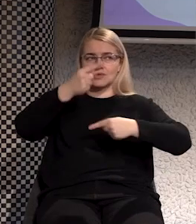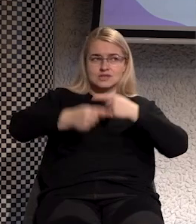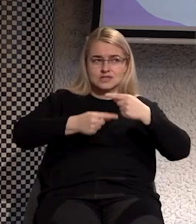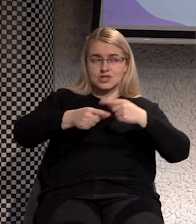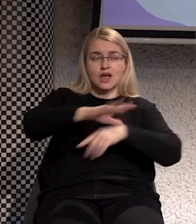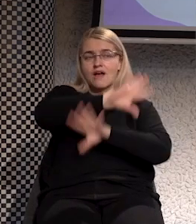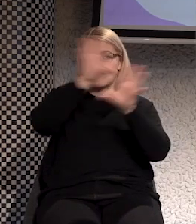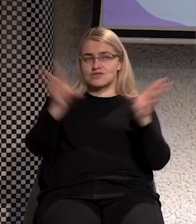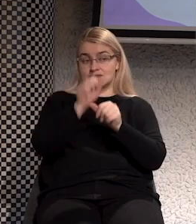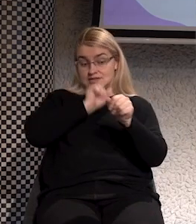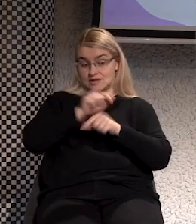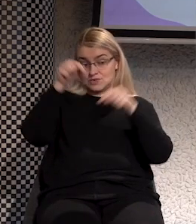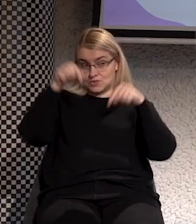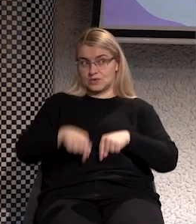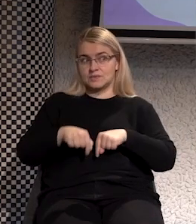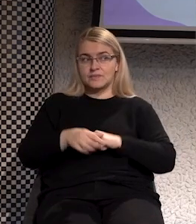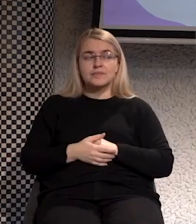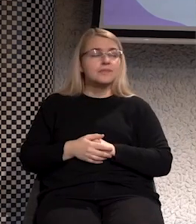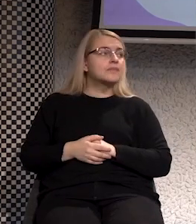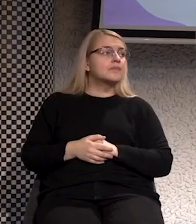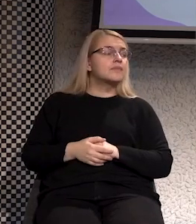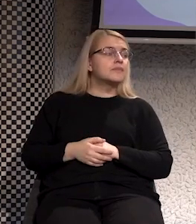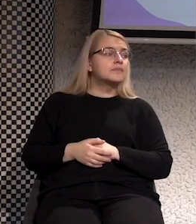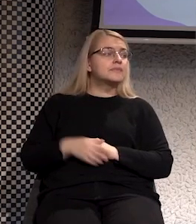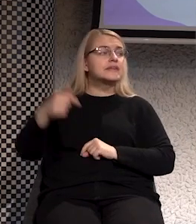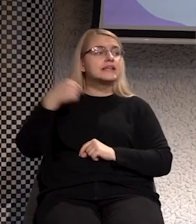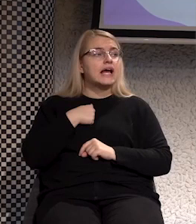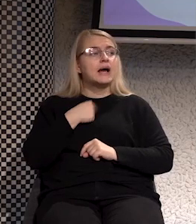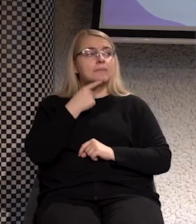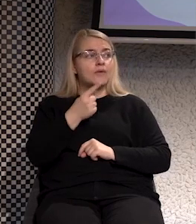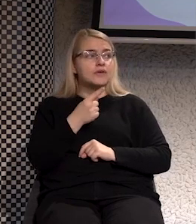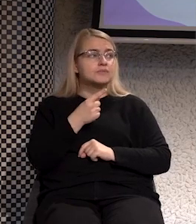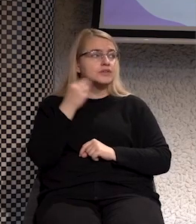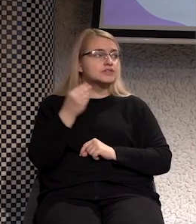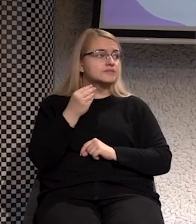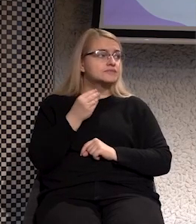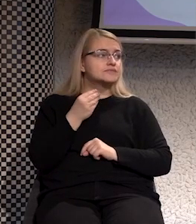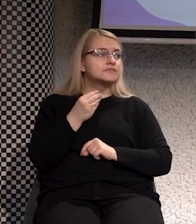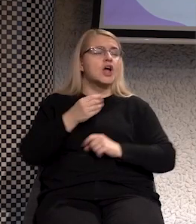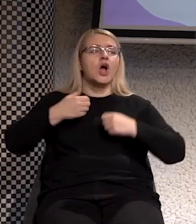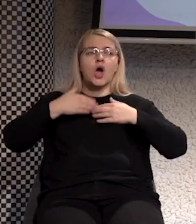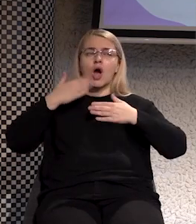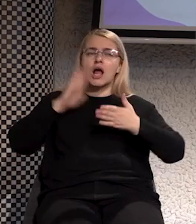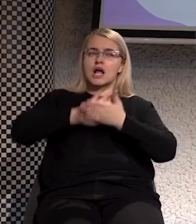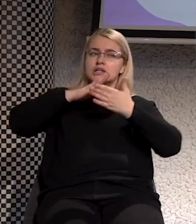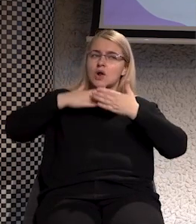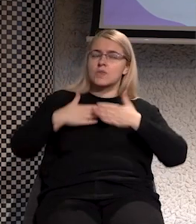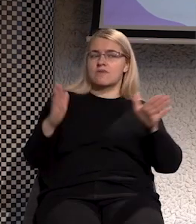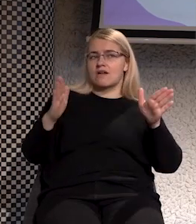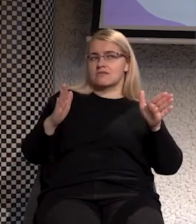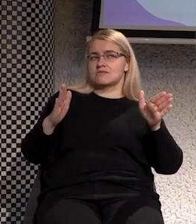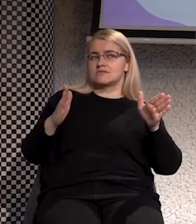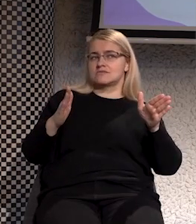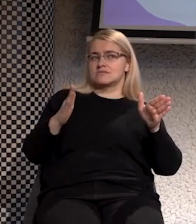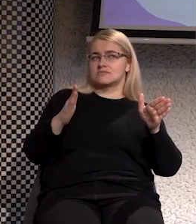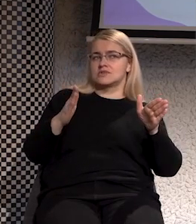wszyscy jesteśmy, ale ja też podbiję to, co ty podbiłaś, czyli tą otwartość, że chłopacy, oni nawet często w